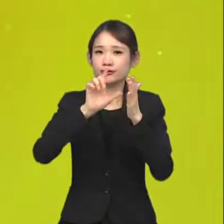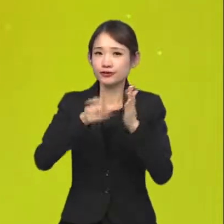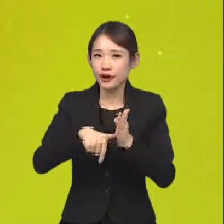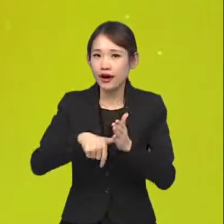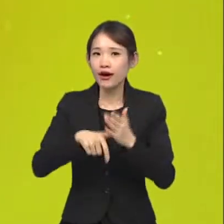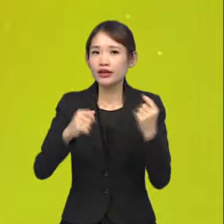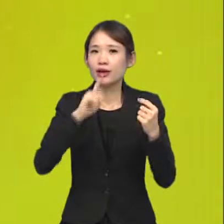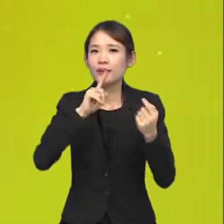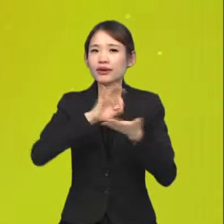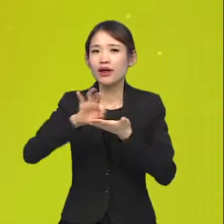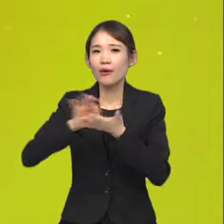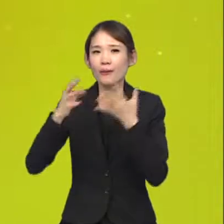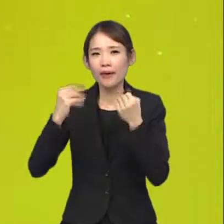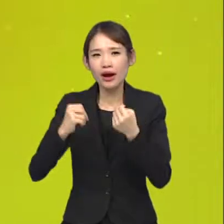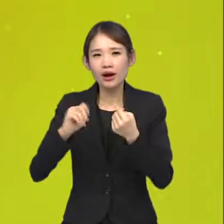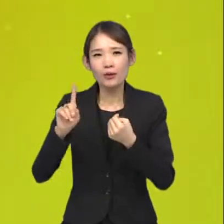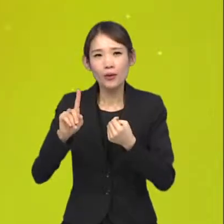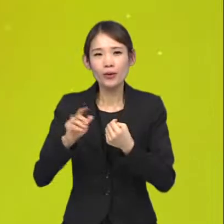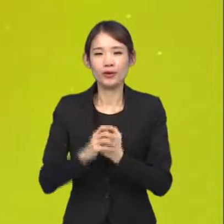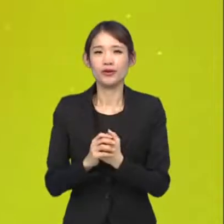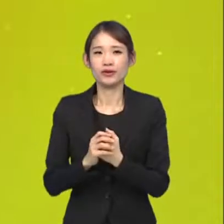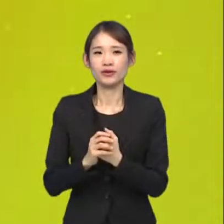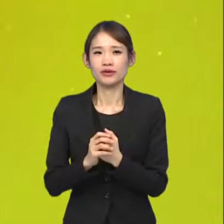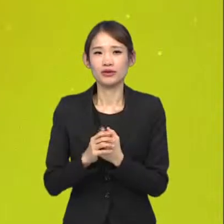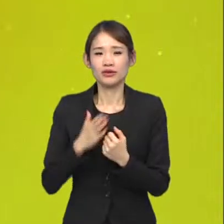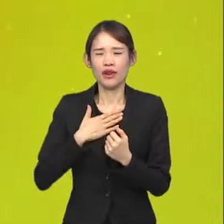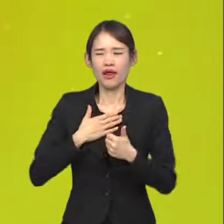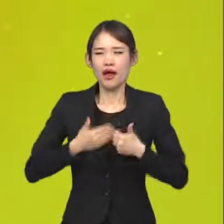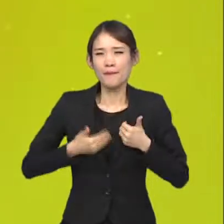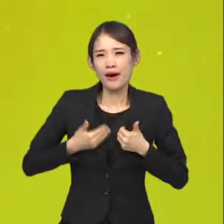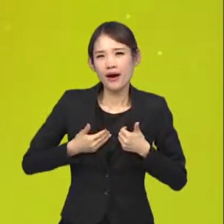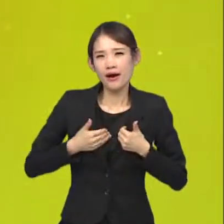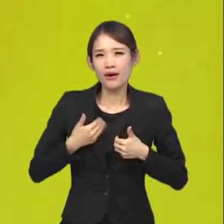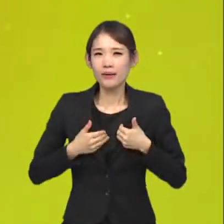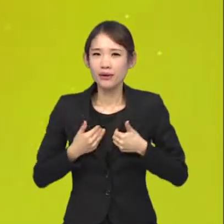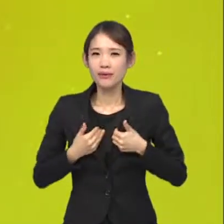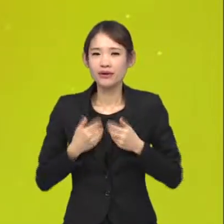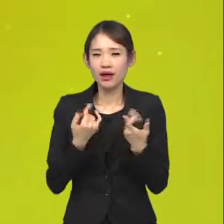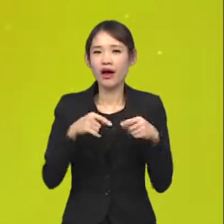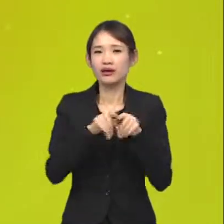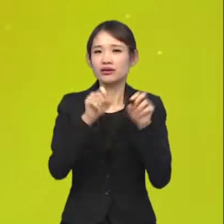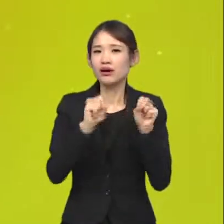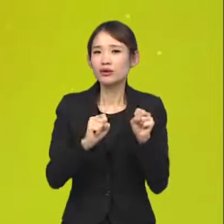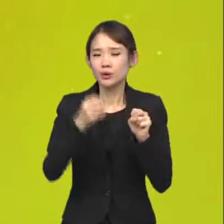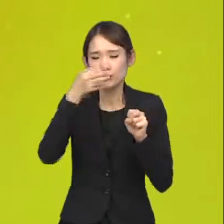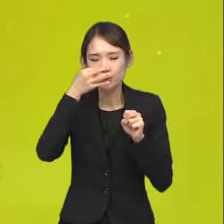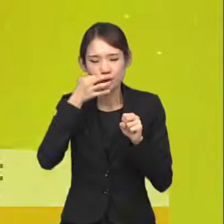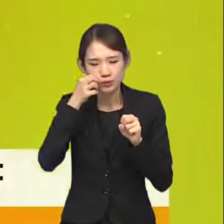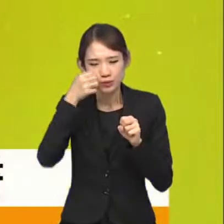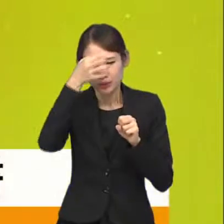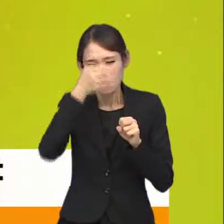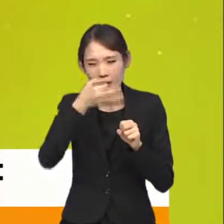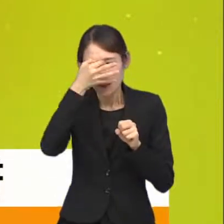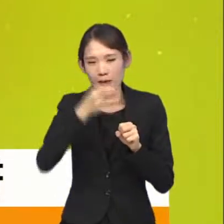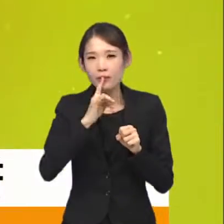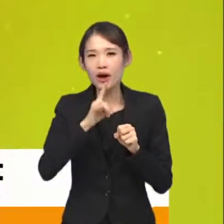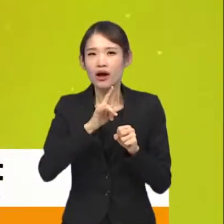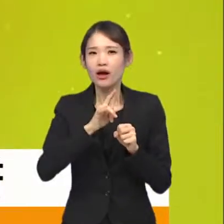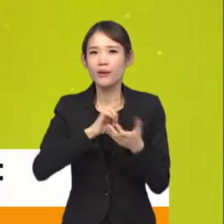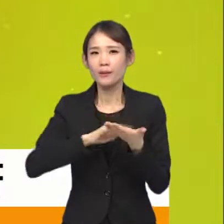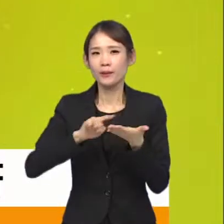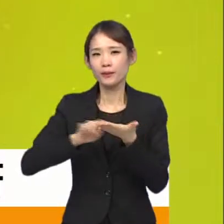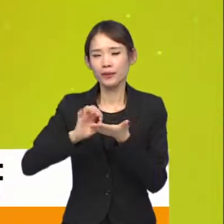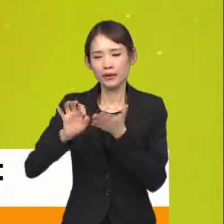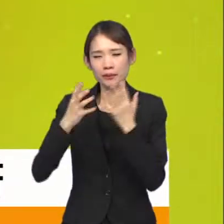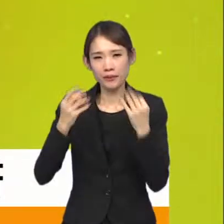말들을 많이 하세요 이까 뭐 자기가 바빠서 내가 바빠서 도랑 같이 있어주지 못해 미안하다 이런 표현을 많이 하는데